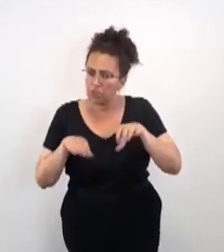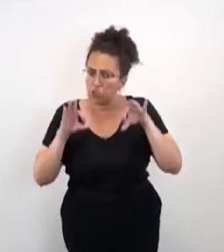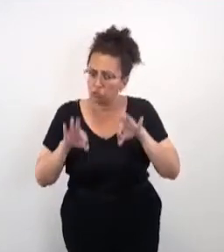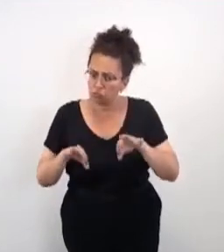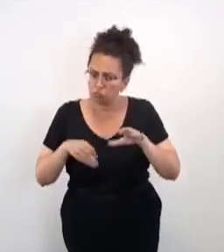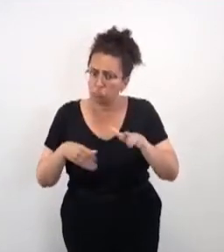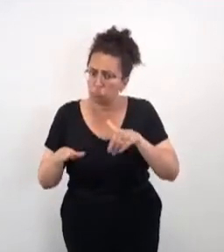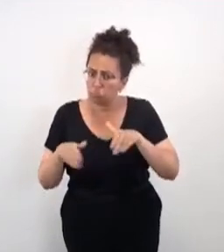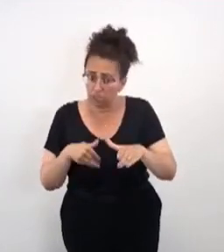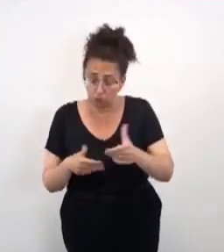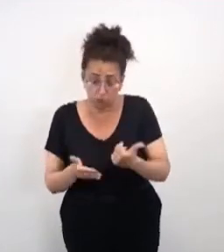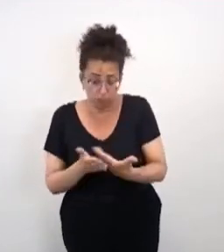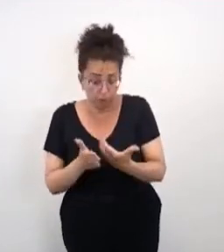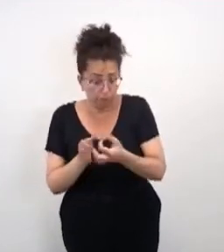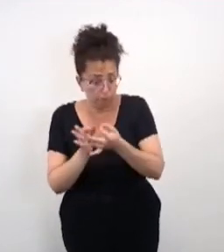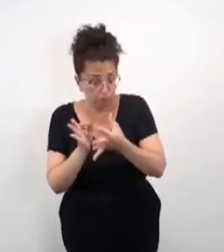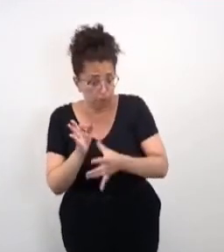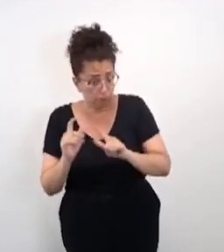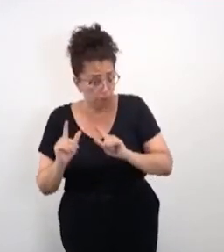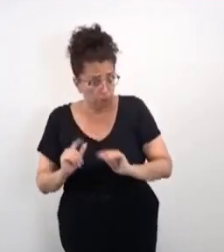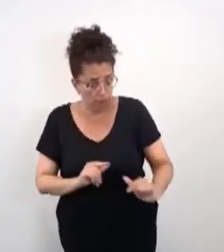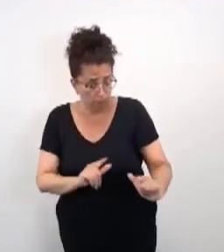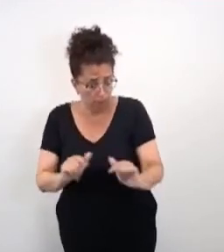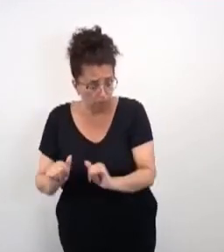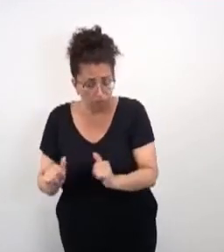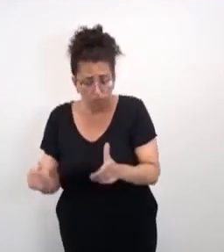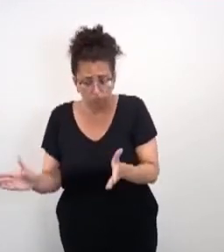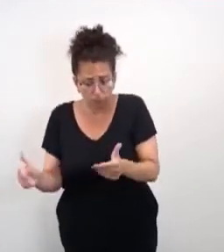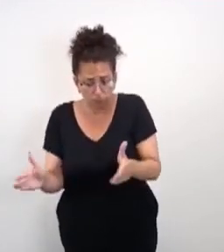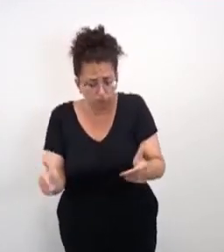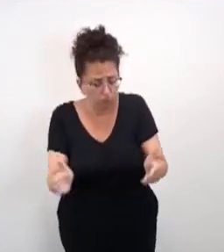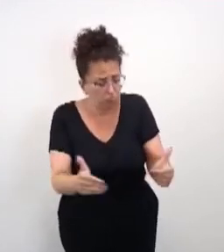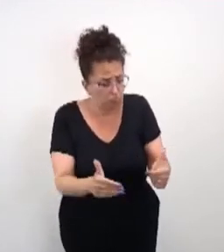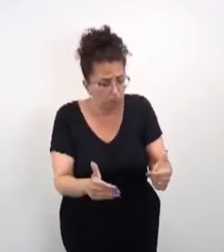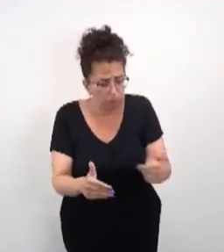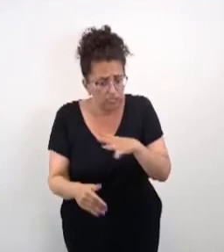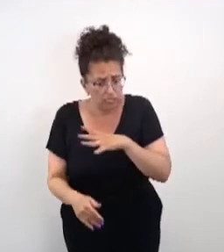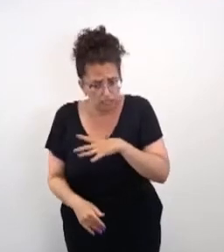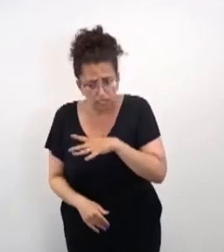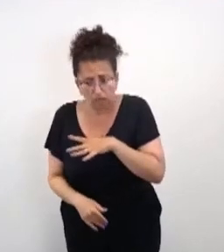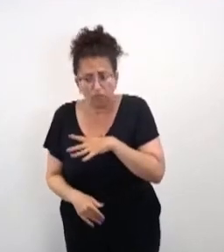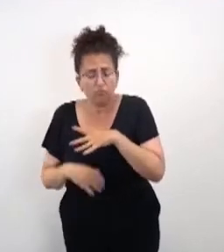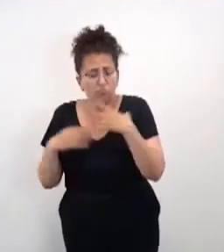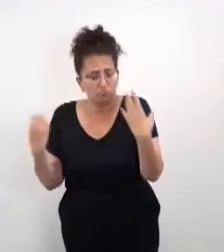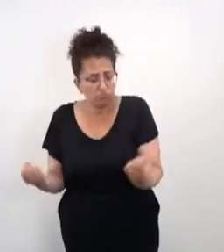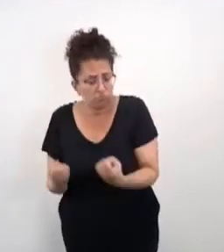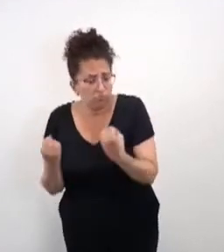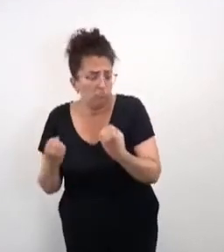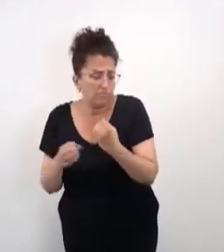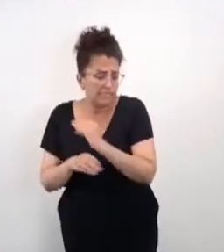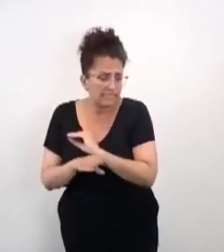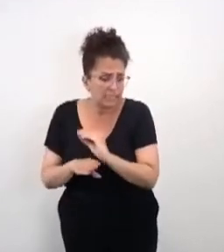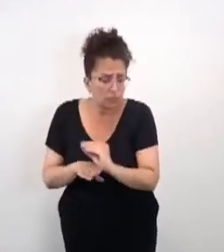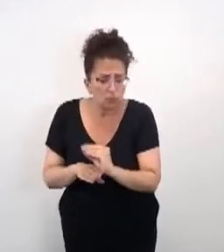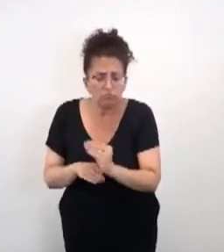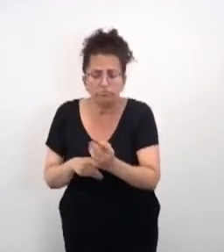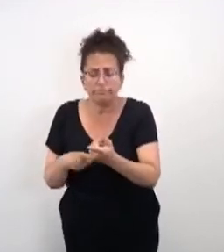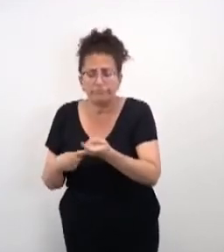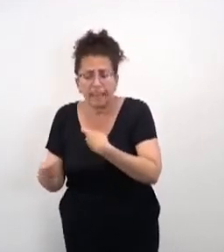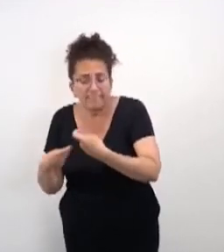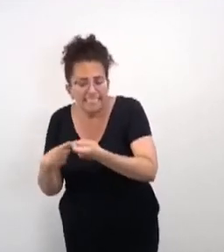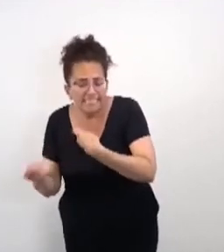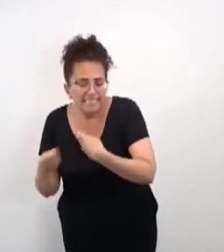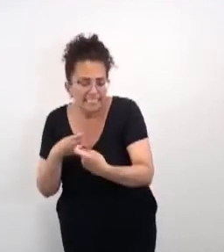nombre de résultats sur plusieurs domaines. D'abord, en termes d'action de sécurité proprement dit, trafic, lutte contre les